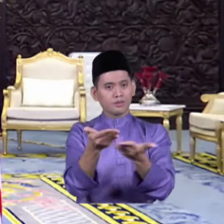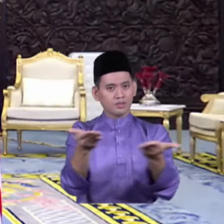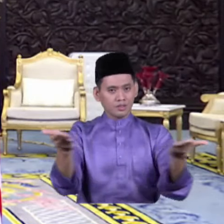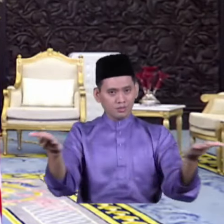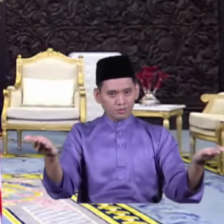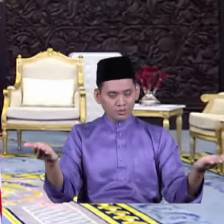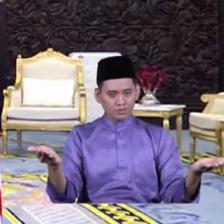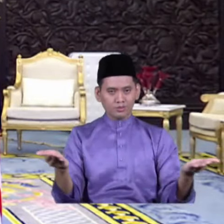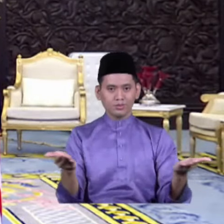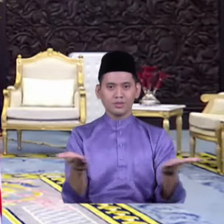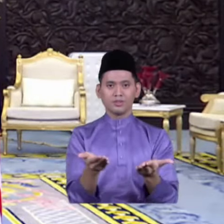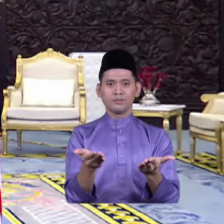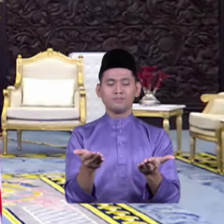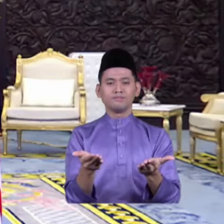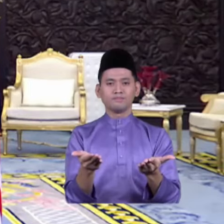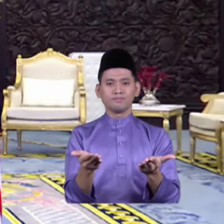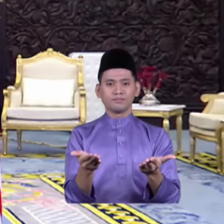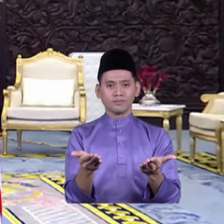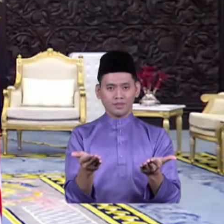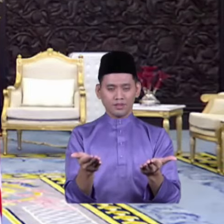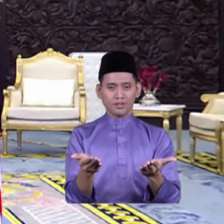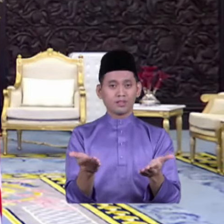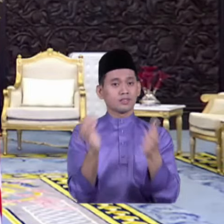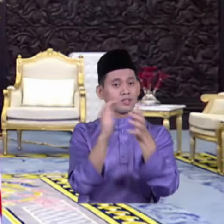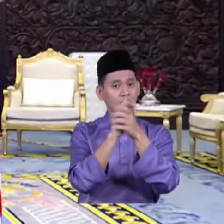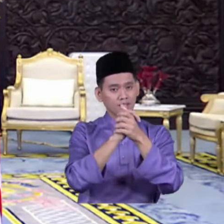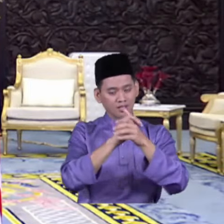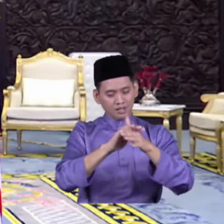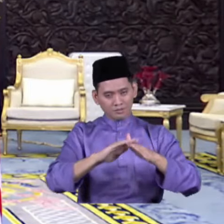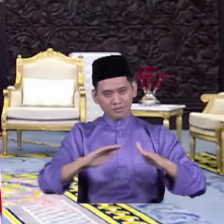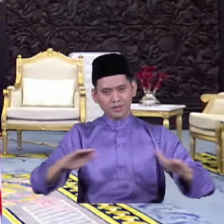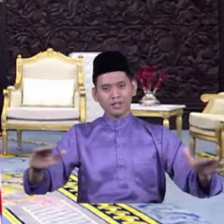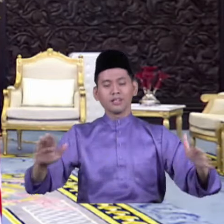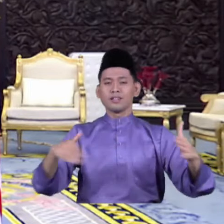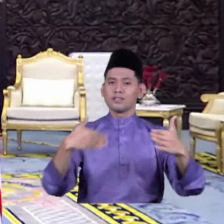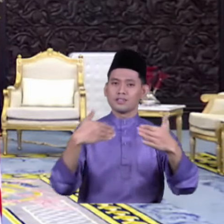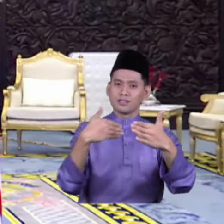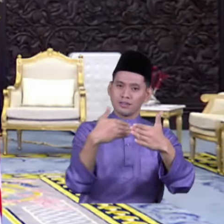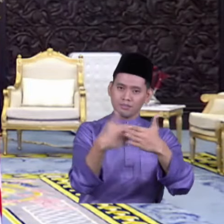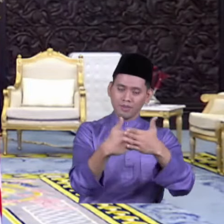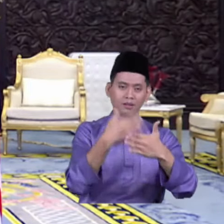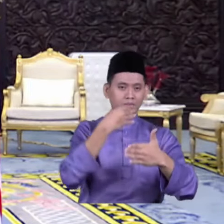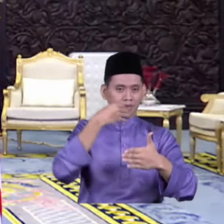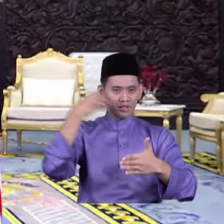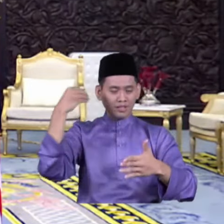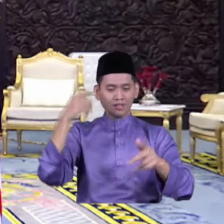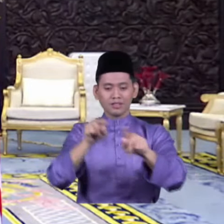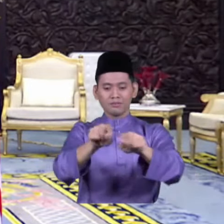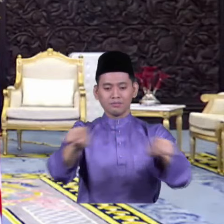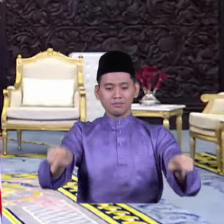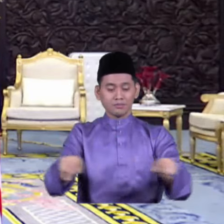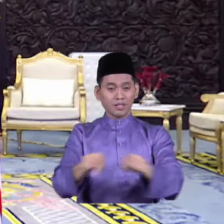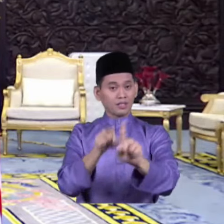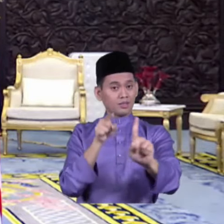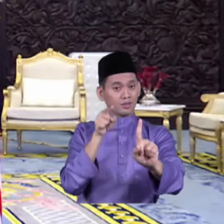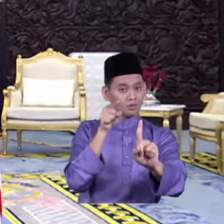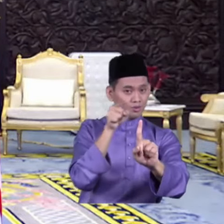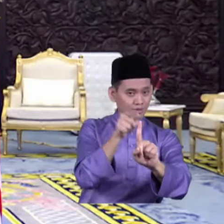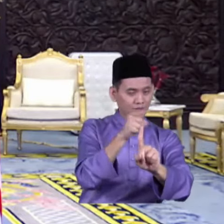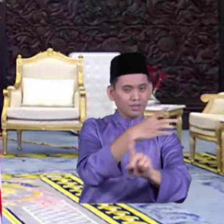perempuan dan anak-anak dan selamat sampai ke destinasi yang dituju dan seterusnya